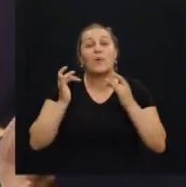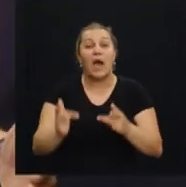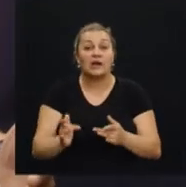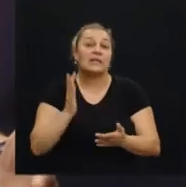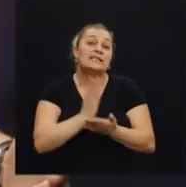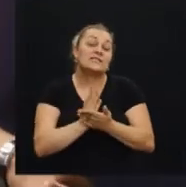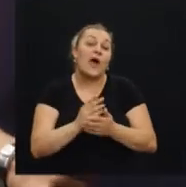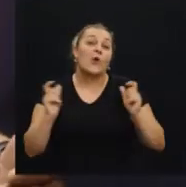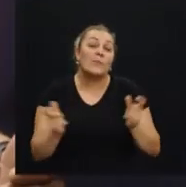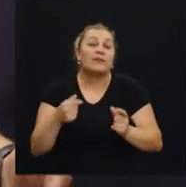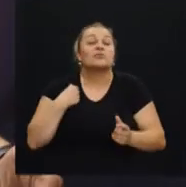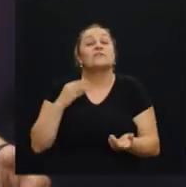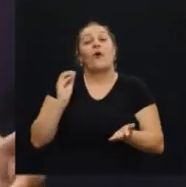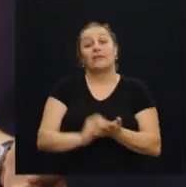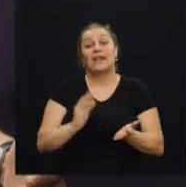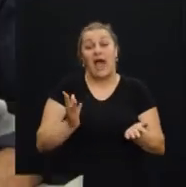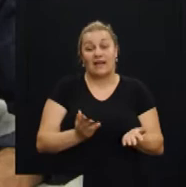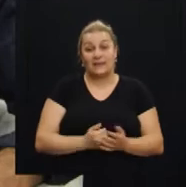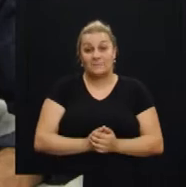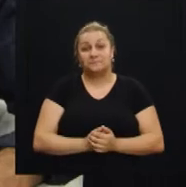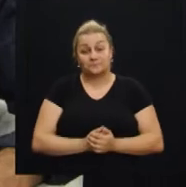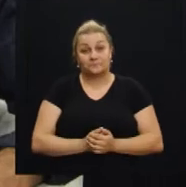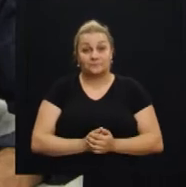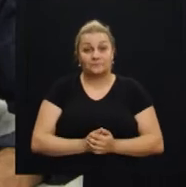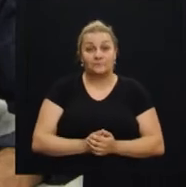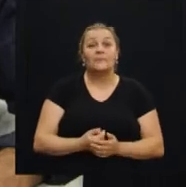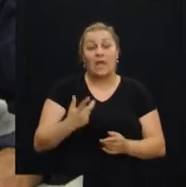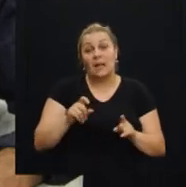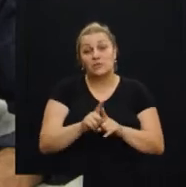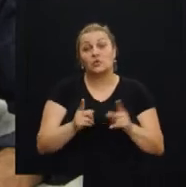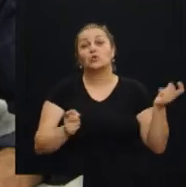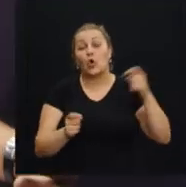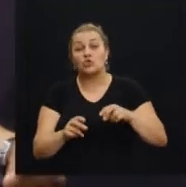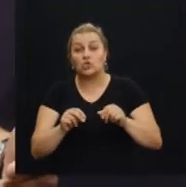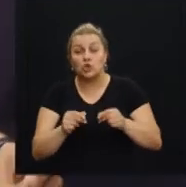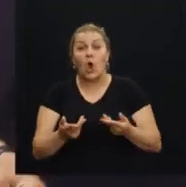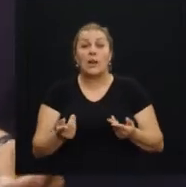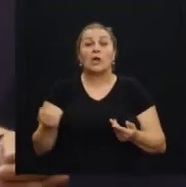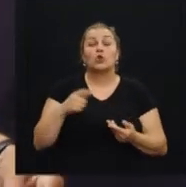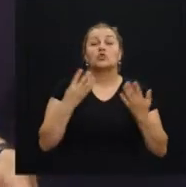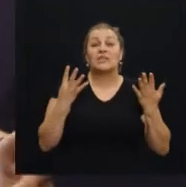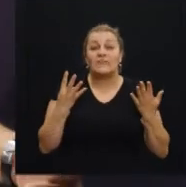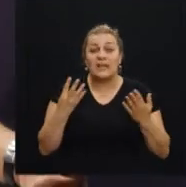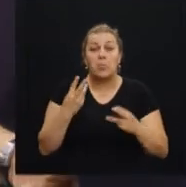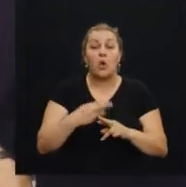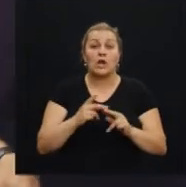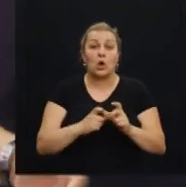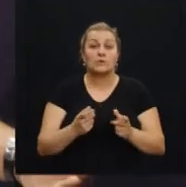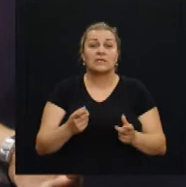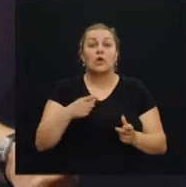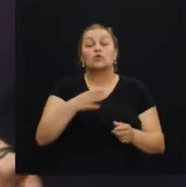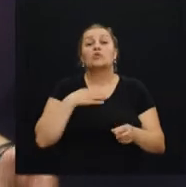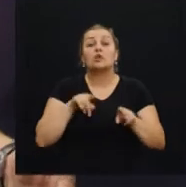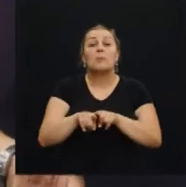da uveličamo malo i mi njima i oni nama, iako rećemo dođe i Solin, dođe deveta bojna, to su